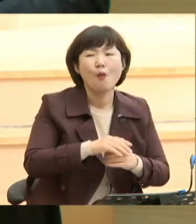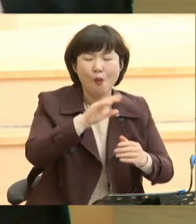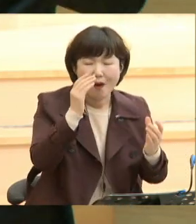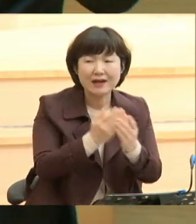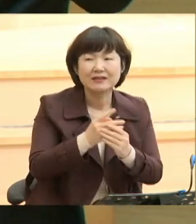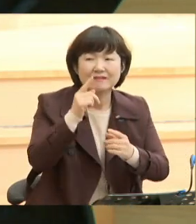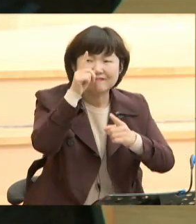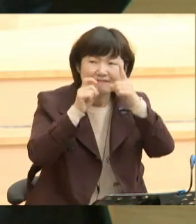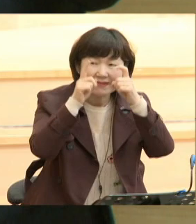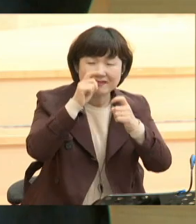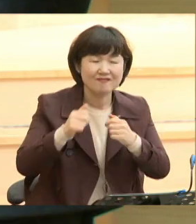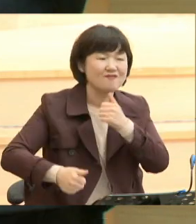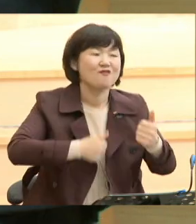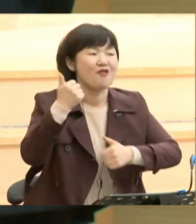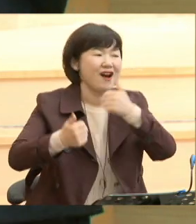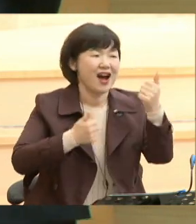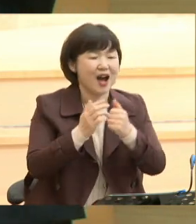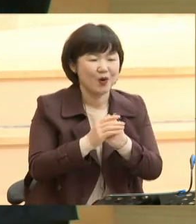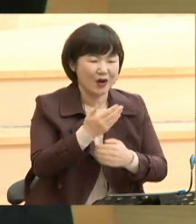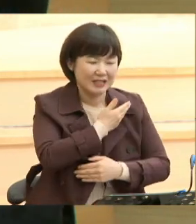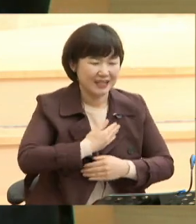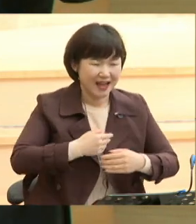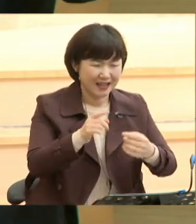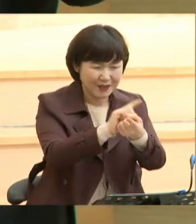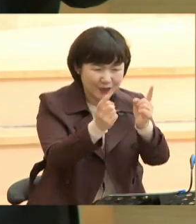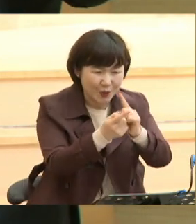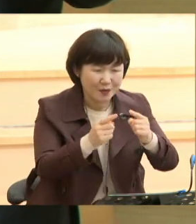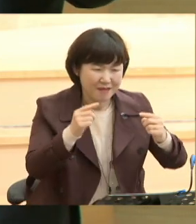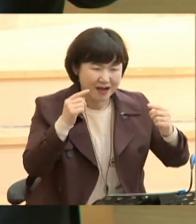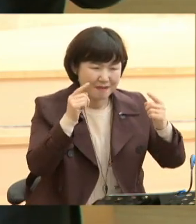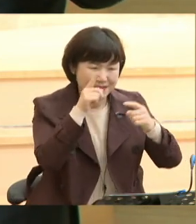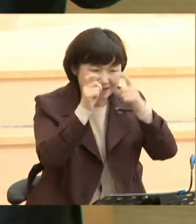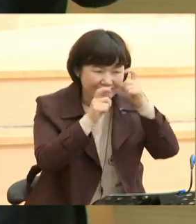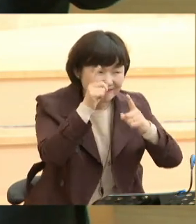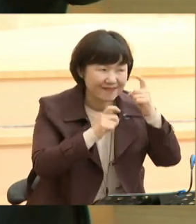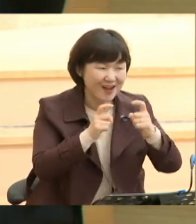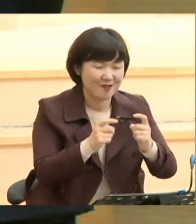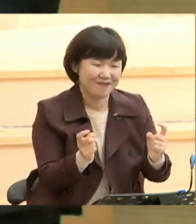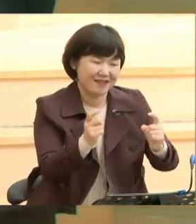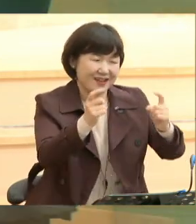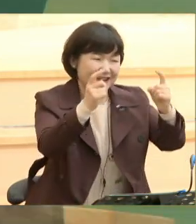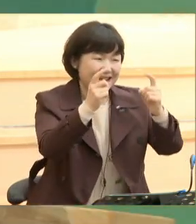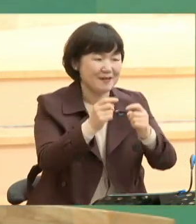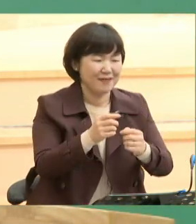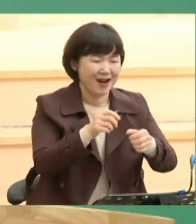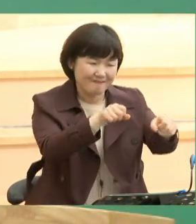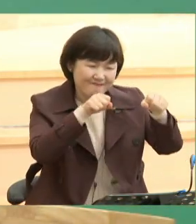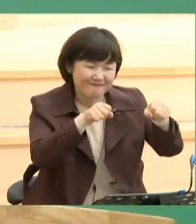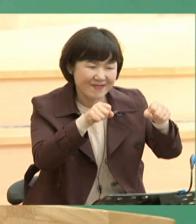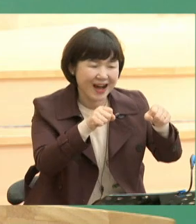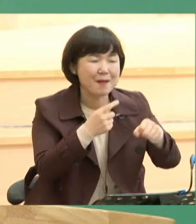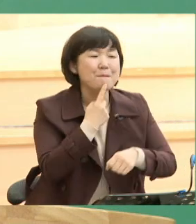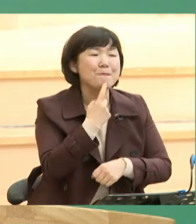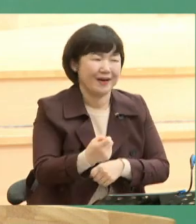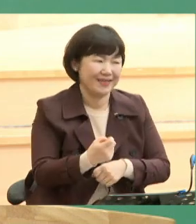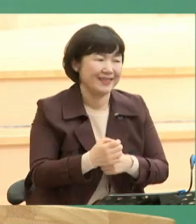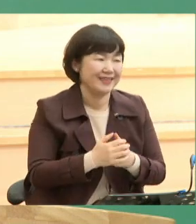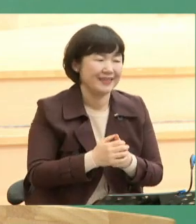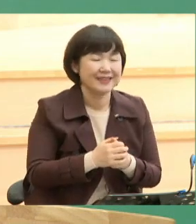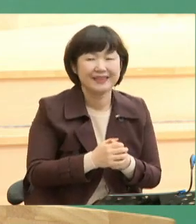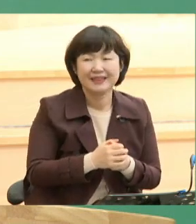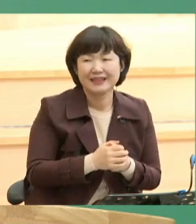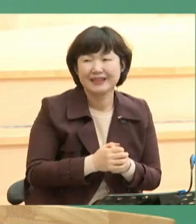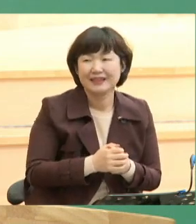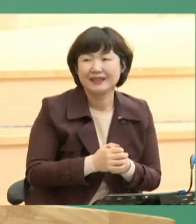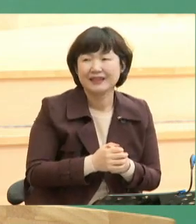막 제작을 끼리 망루를 부라리고 오는 것 같아요 어 했는지 모르겠지만 몇 사례도 잡을 그런 기생이 거에요